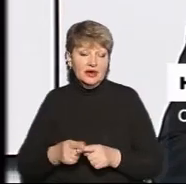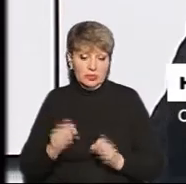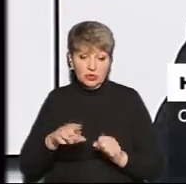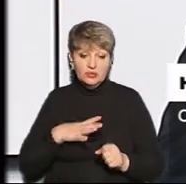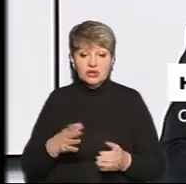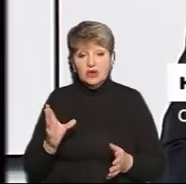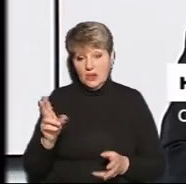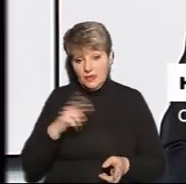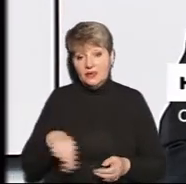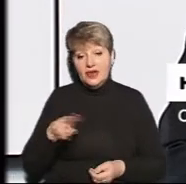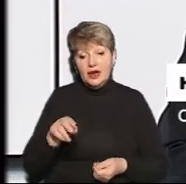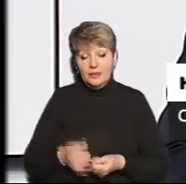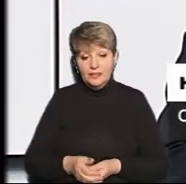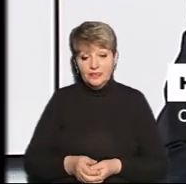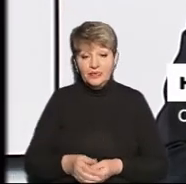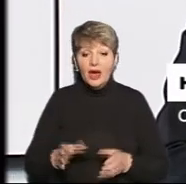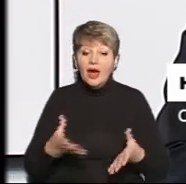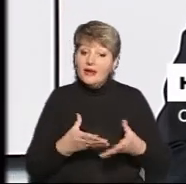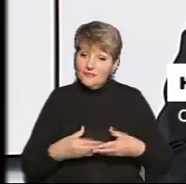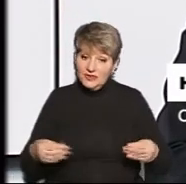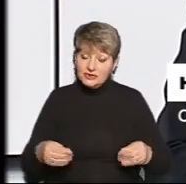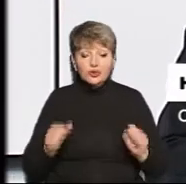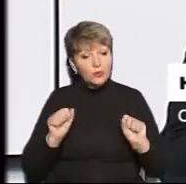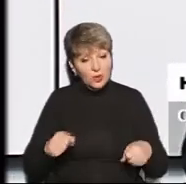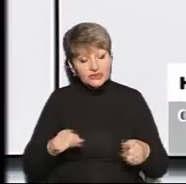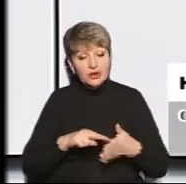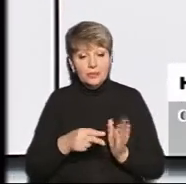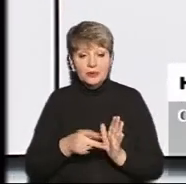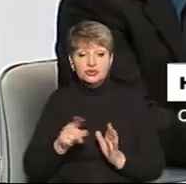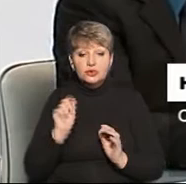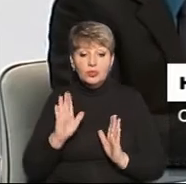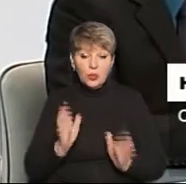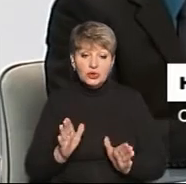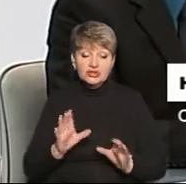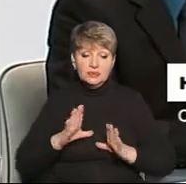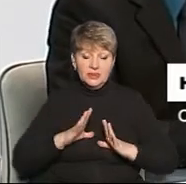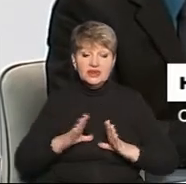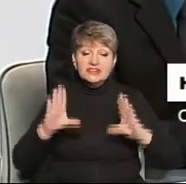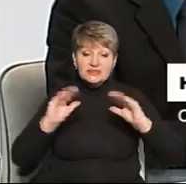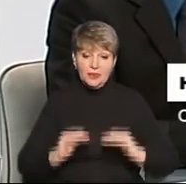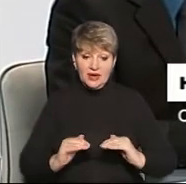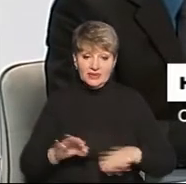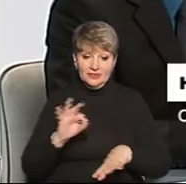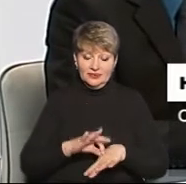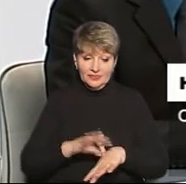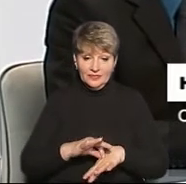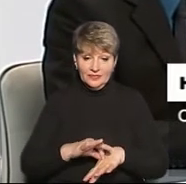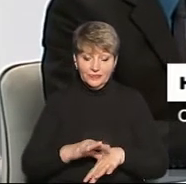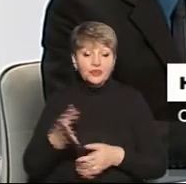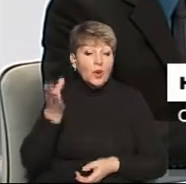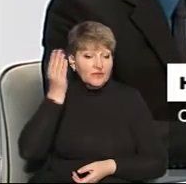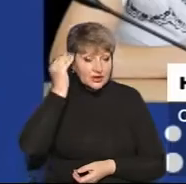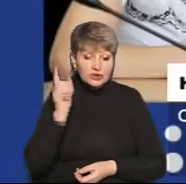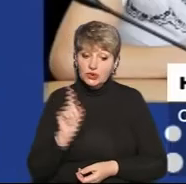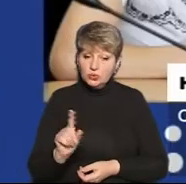можна очікувати спад захворюваності навесні? Вже весна. Ну, враховуючи те, що коронавірусна хвороба, це